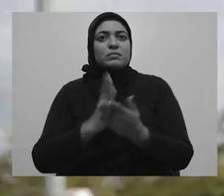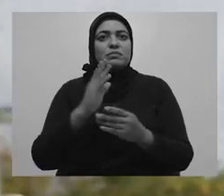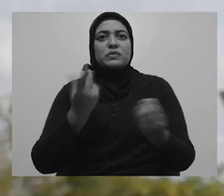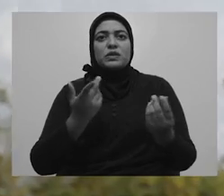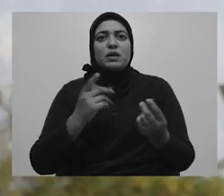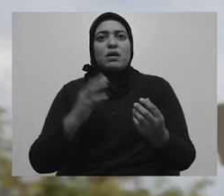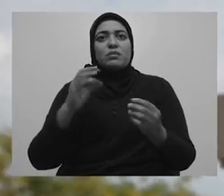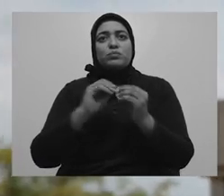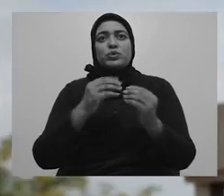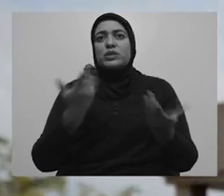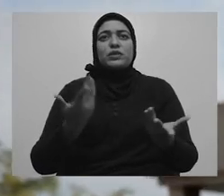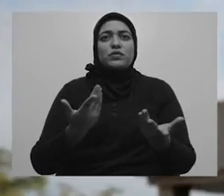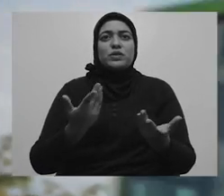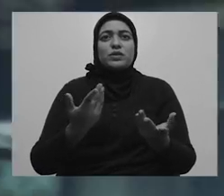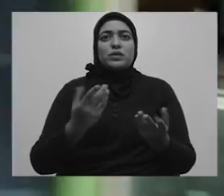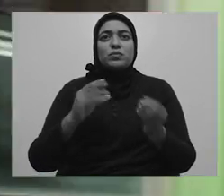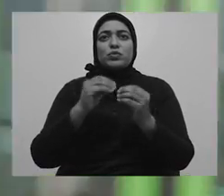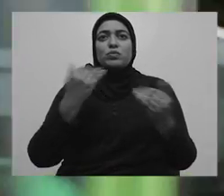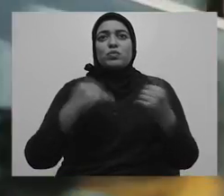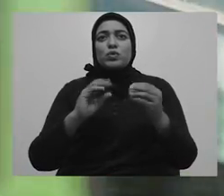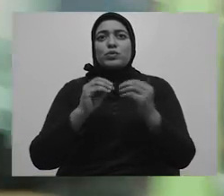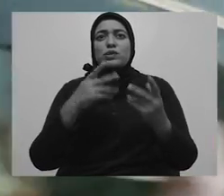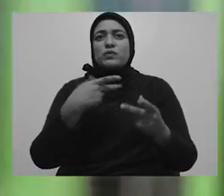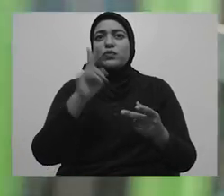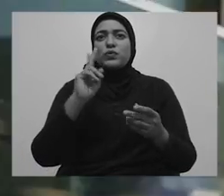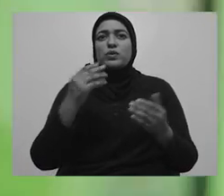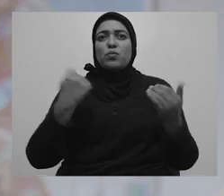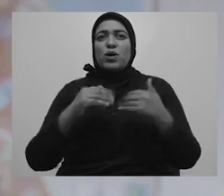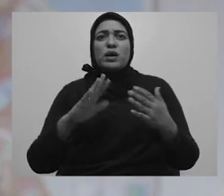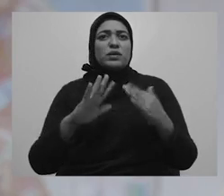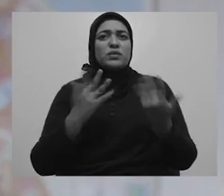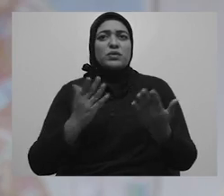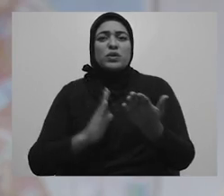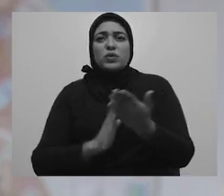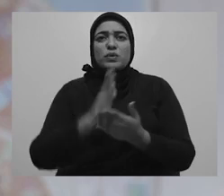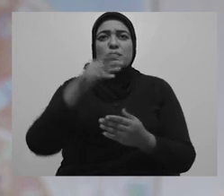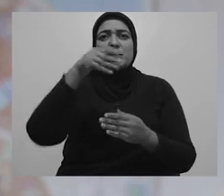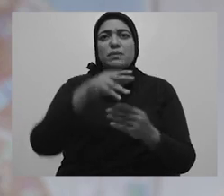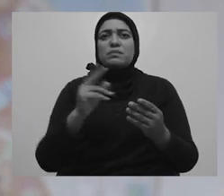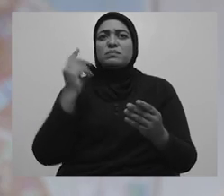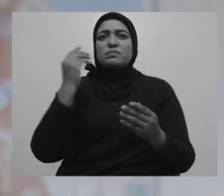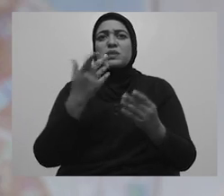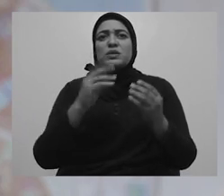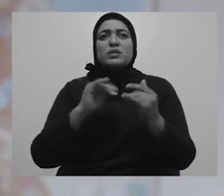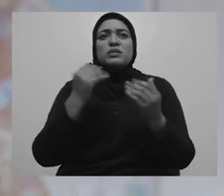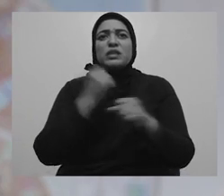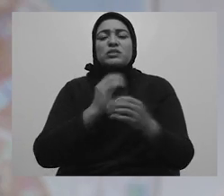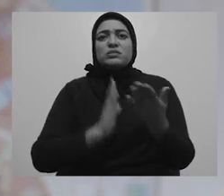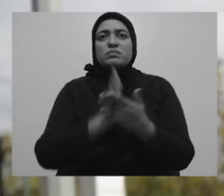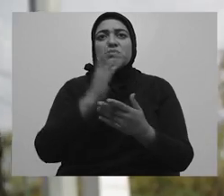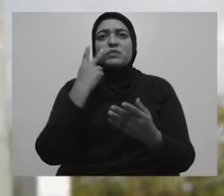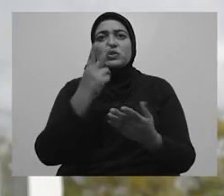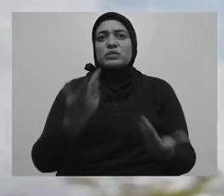هو توكي المترو معناها يهيئ على لينيا 5 ويولي أكسيسيبل للأشخاص ذوي